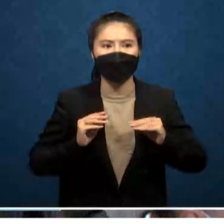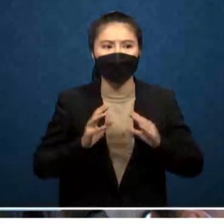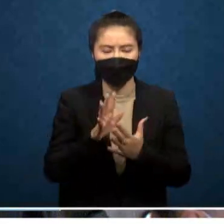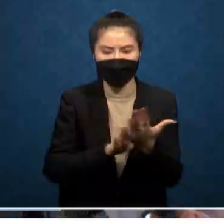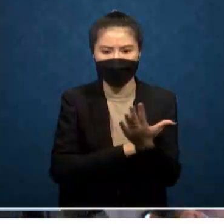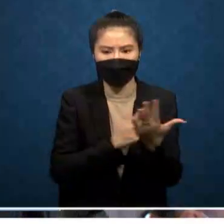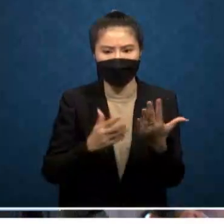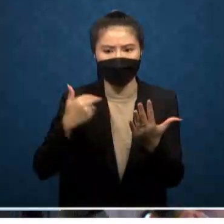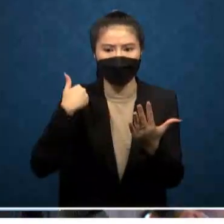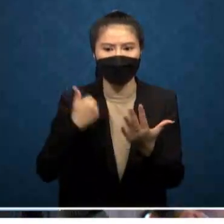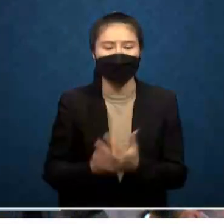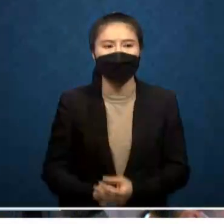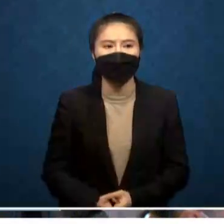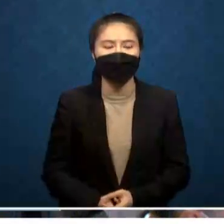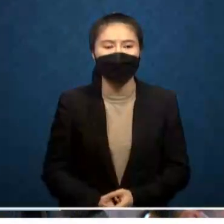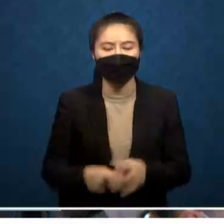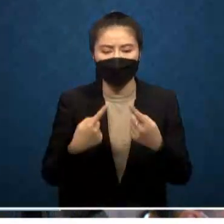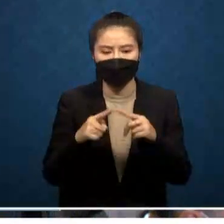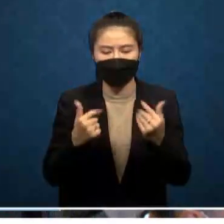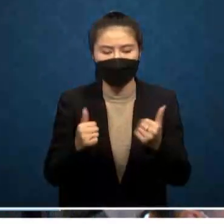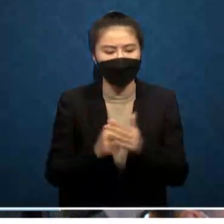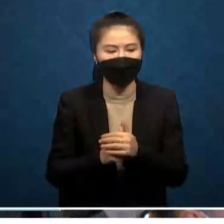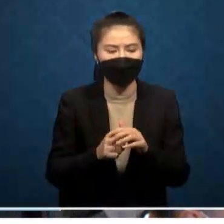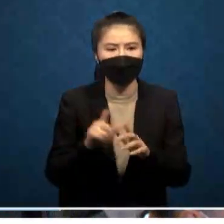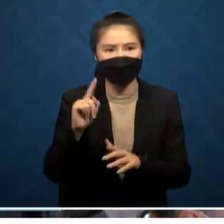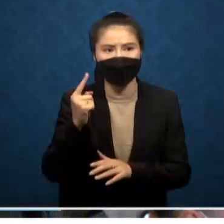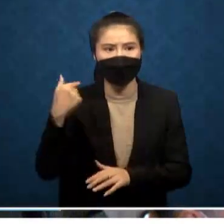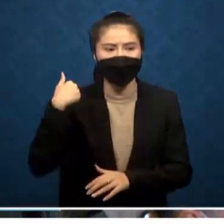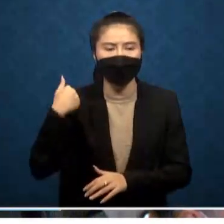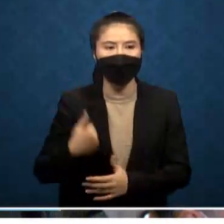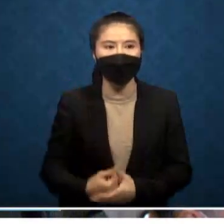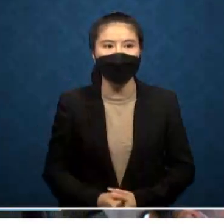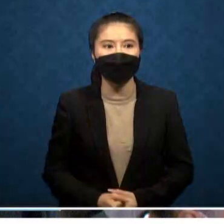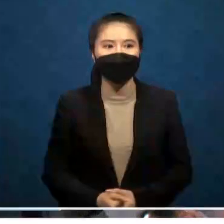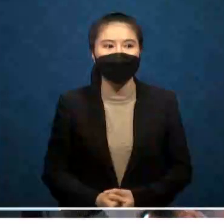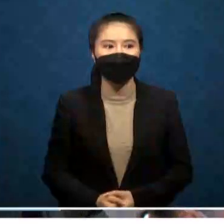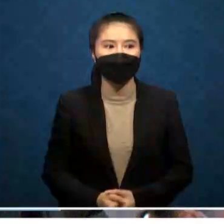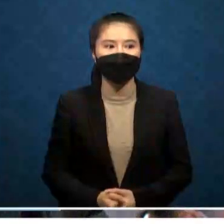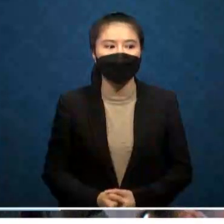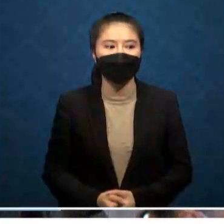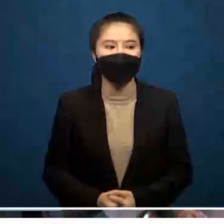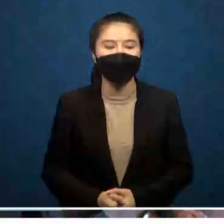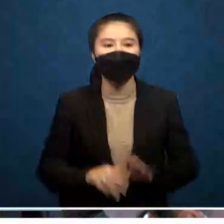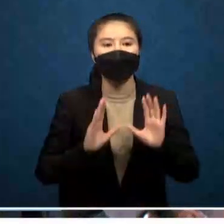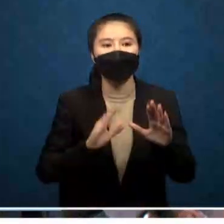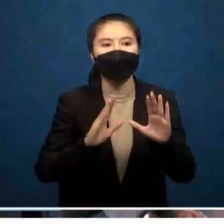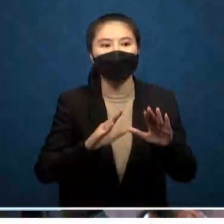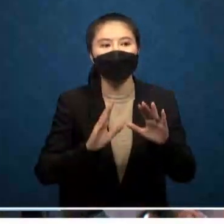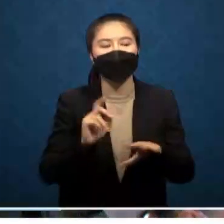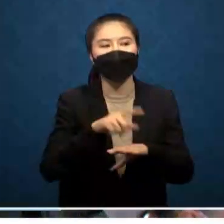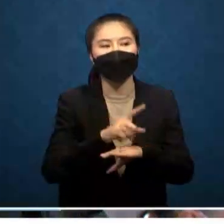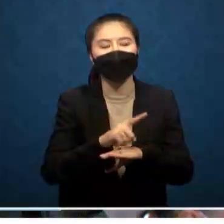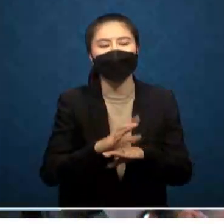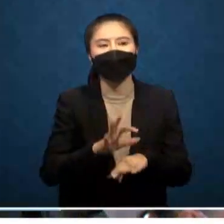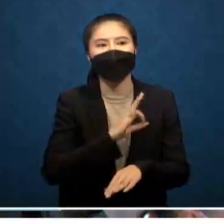วนั้นแต่ว่นี้เกลงจะเป็นแบนี้ผมหยิบเรื่องนขนมาหาลอกทาธานเผมบอกขออยาก